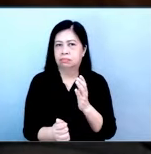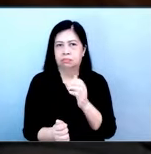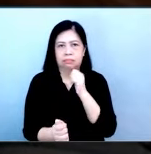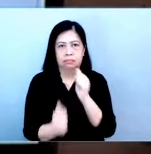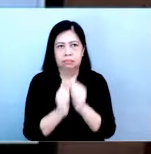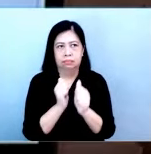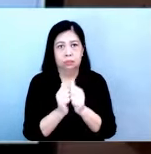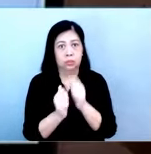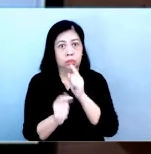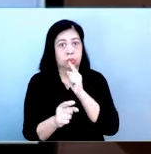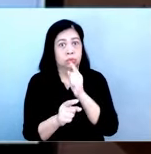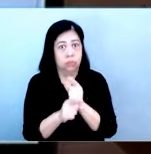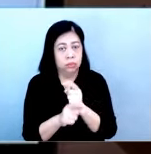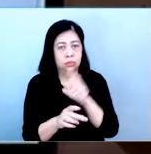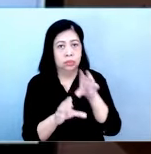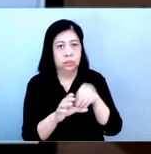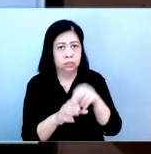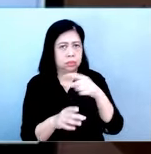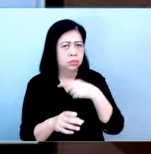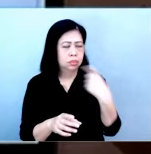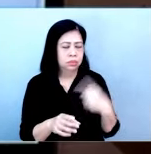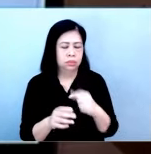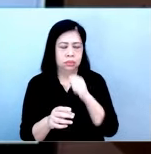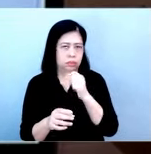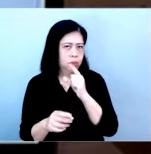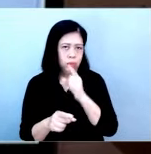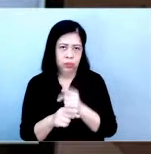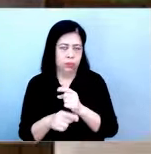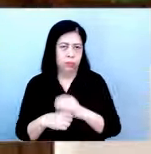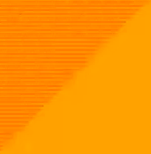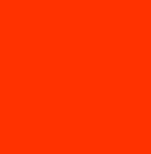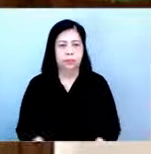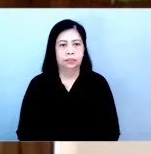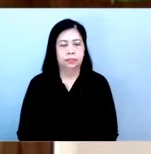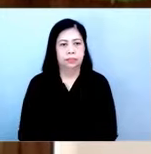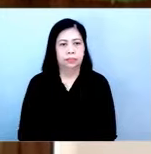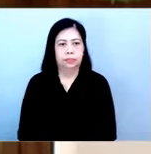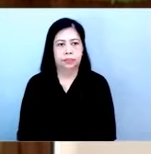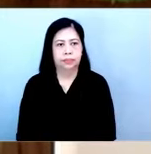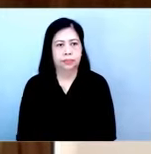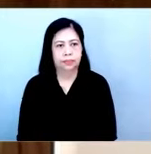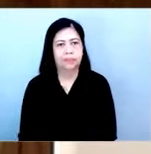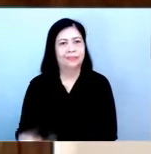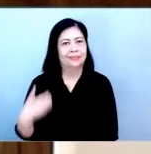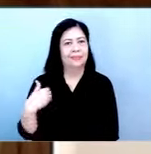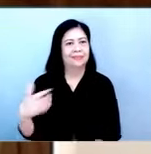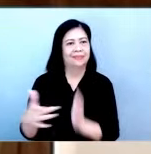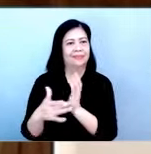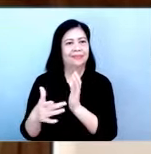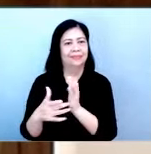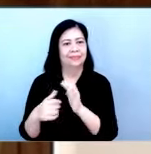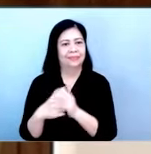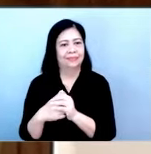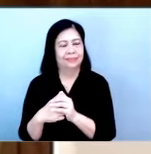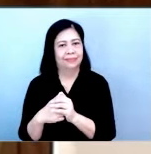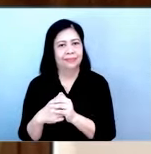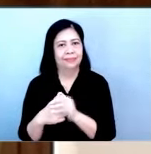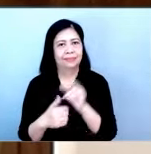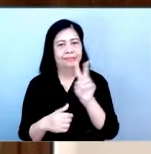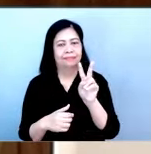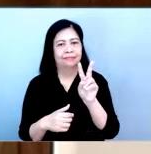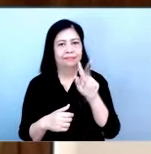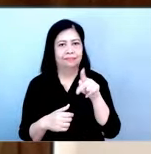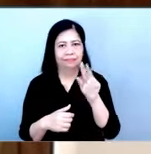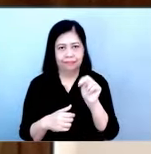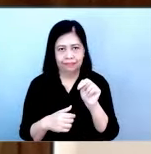nito na may kinalaman agad ang Chinese government. So meron silang tinatawag na mga virtual private network na pwede